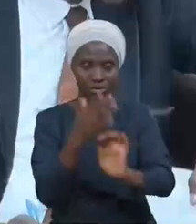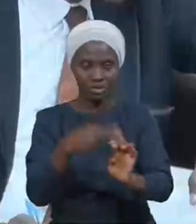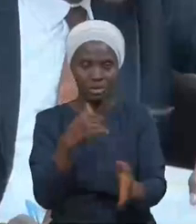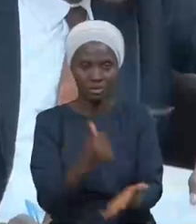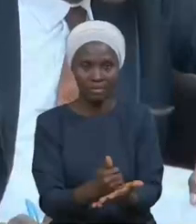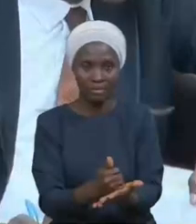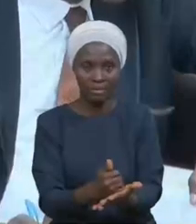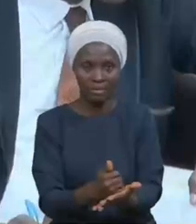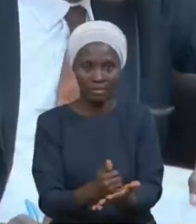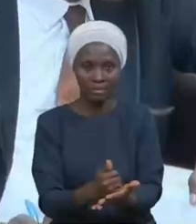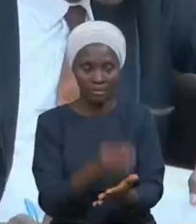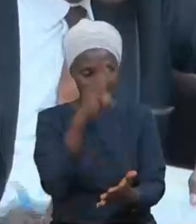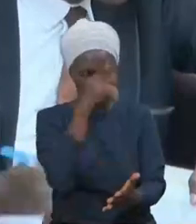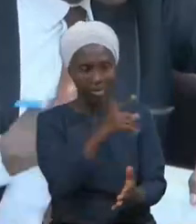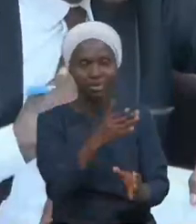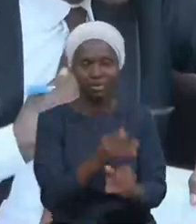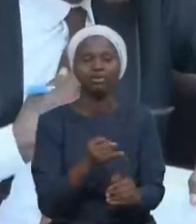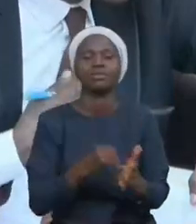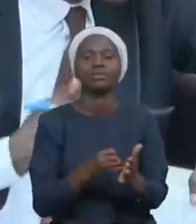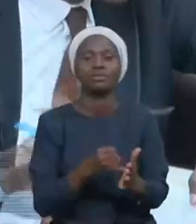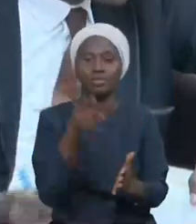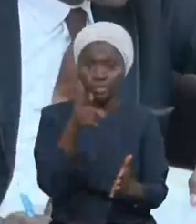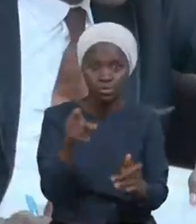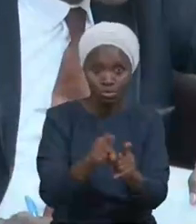Il a eu, tu l'auras.